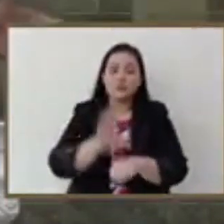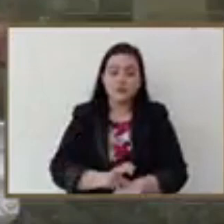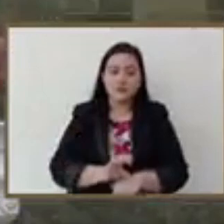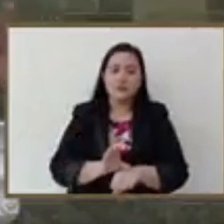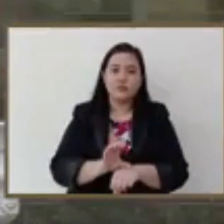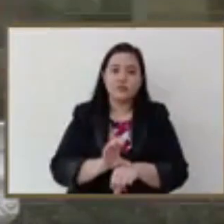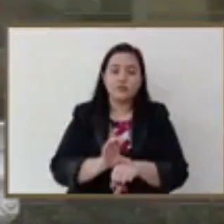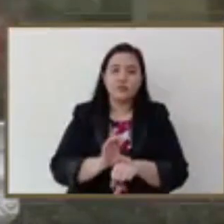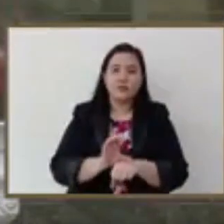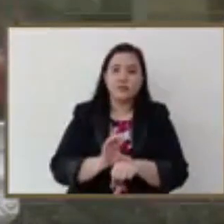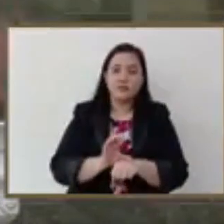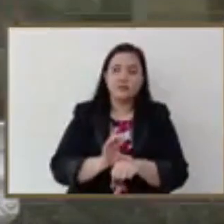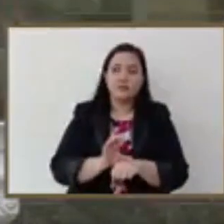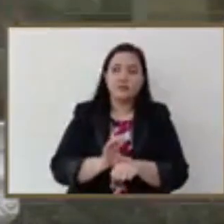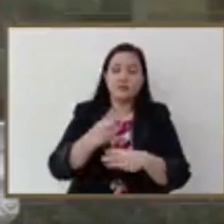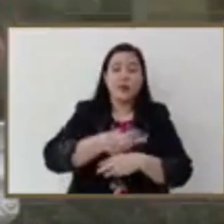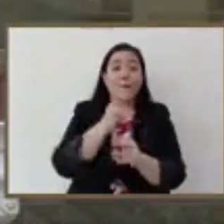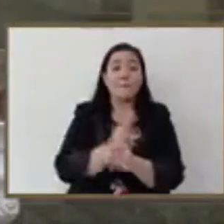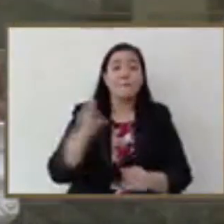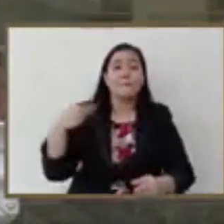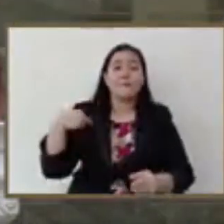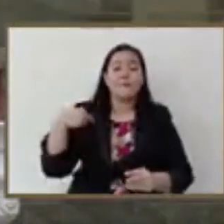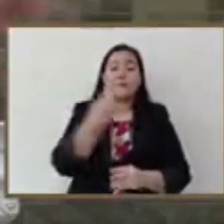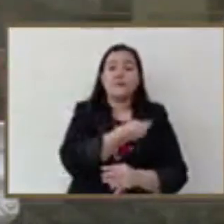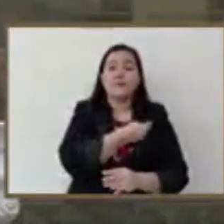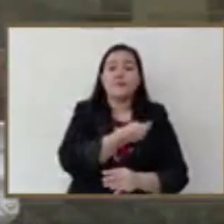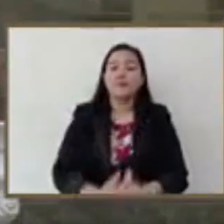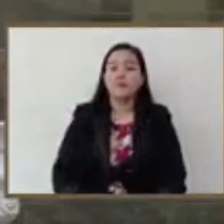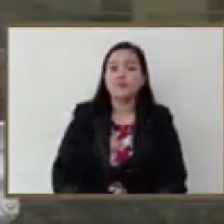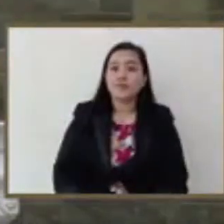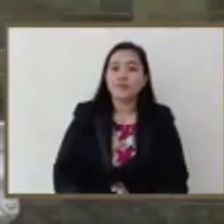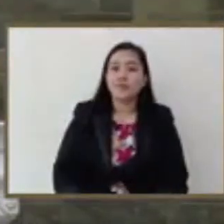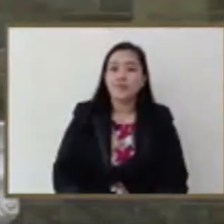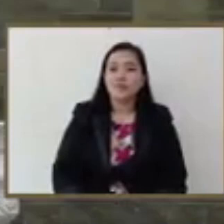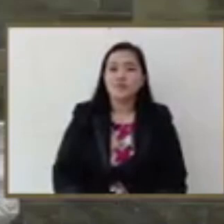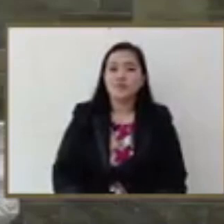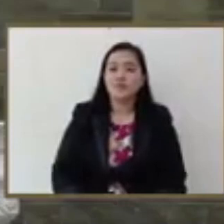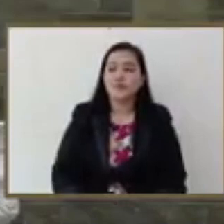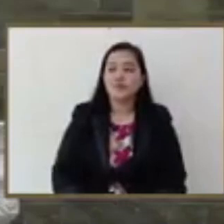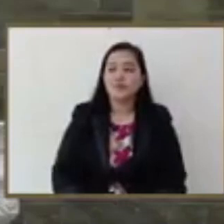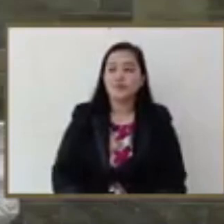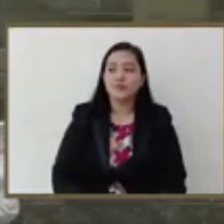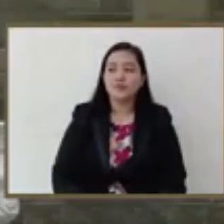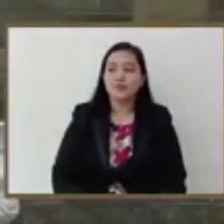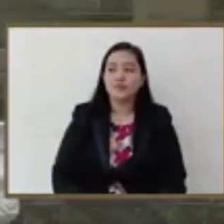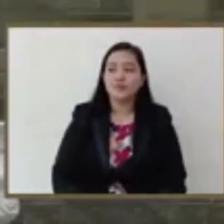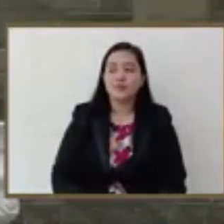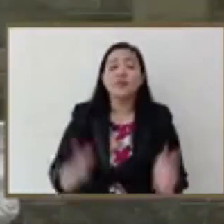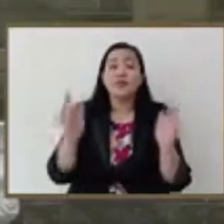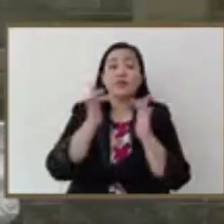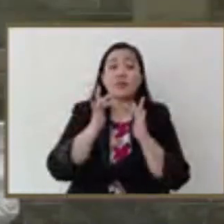nagpapalakas ng loob natin at nagdadala sa atin nagkukonek po sa atin sa